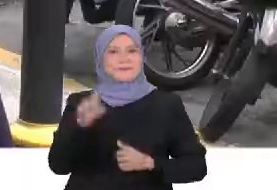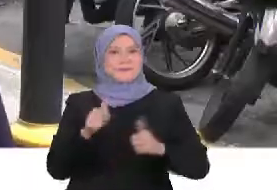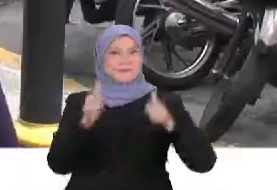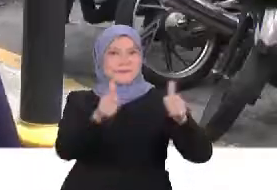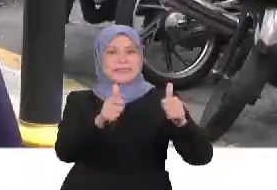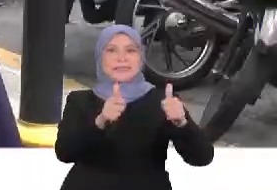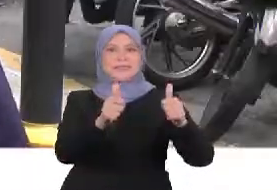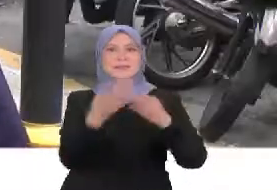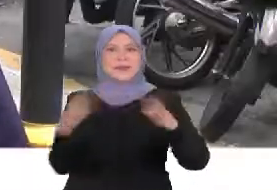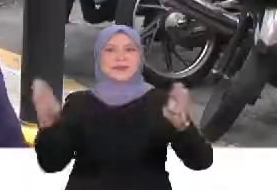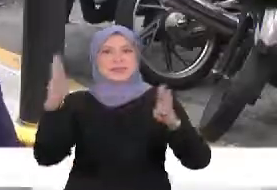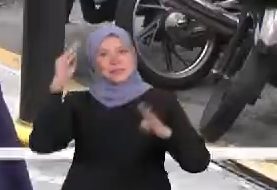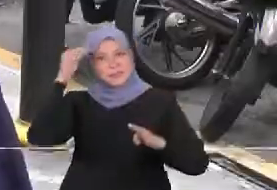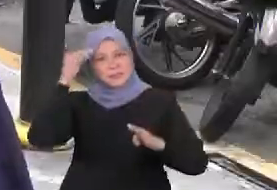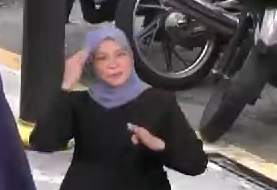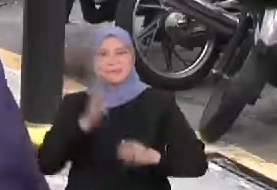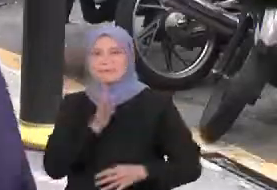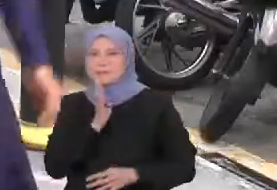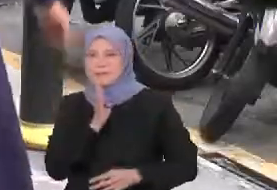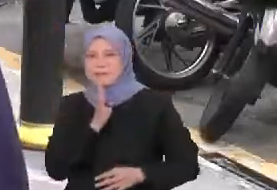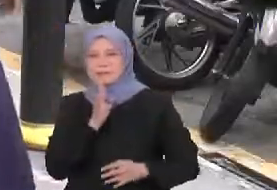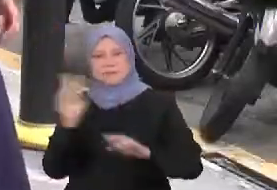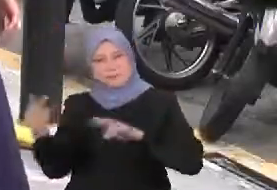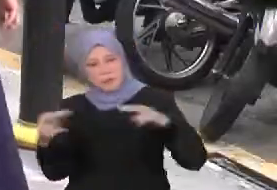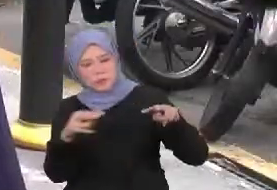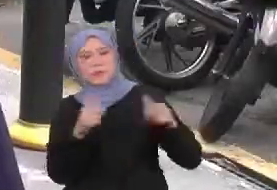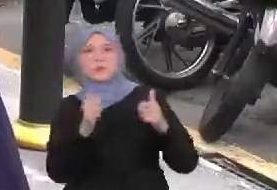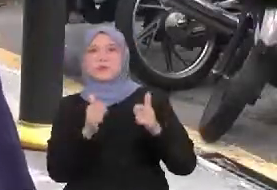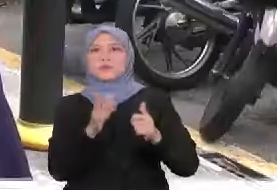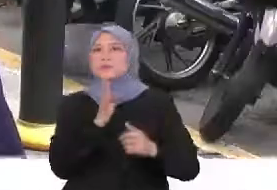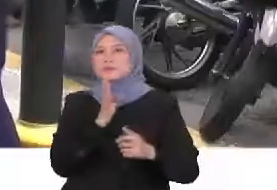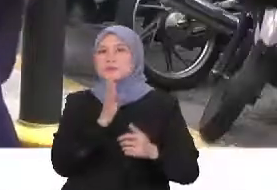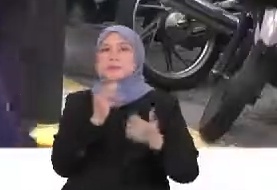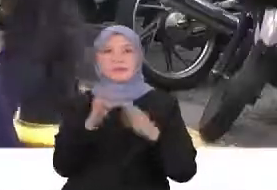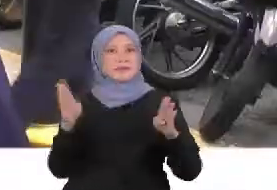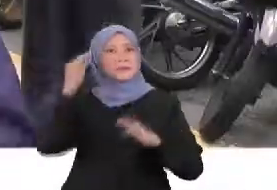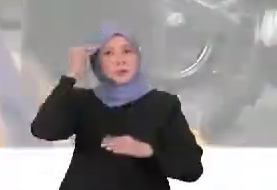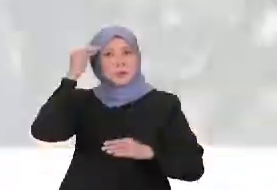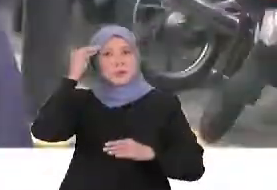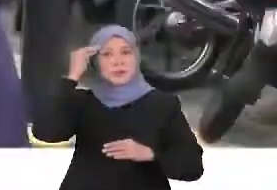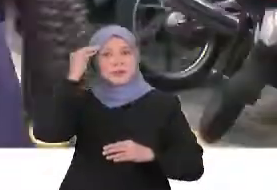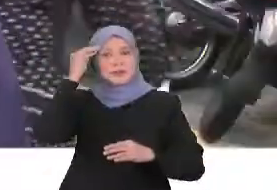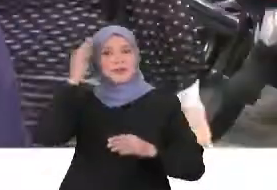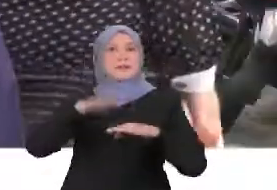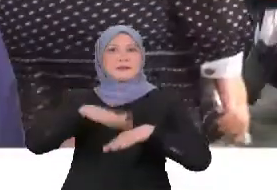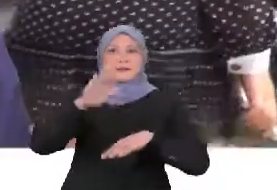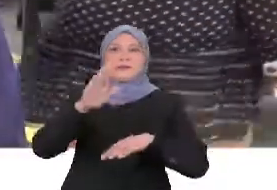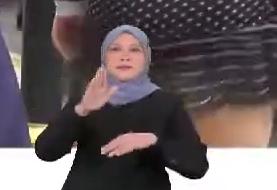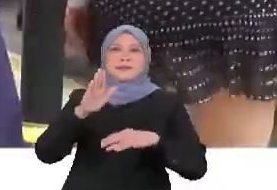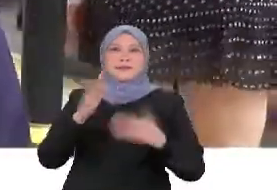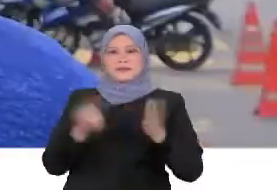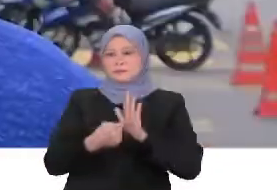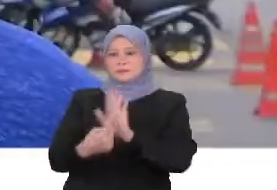dahulukanlah bahasa kita kepada keluar, supaya orang nampak kita punya bahasa kita ni lagi lebih lebih tinggal